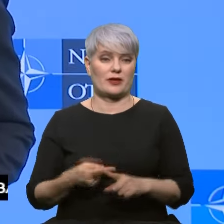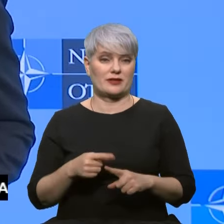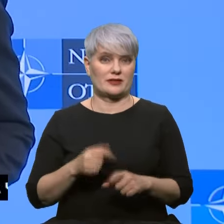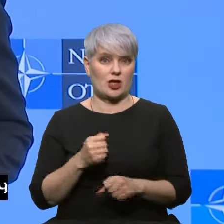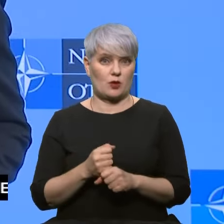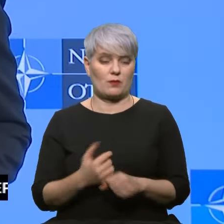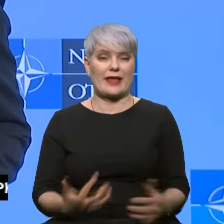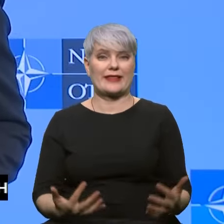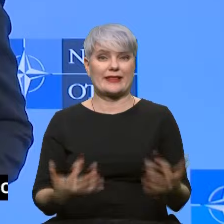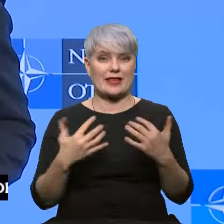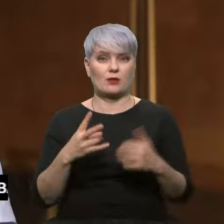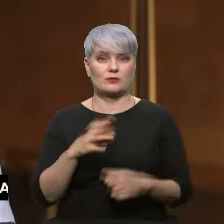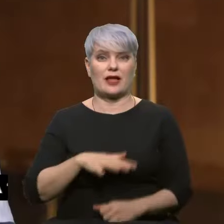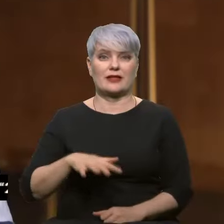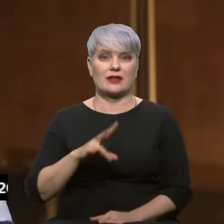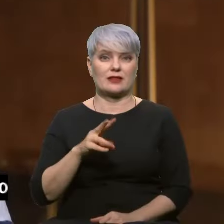територію НАТО не буде.